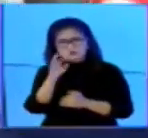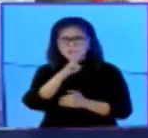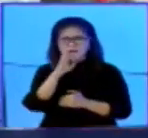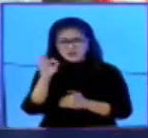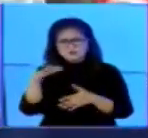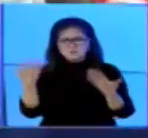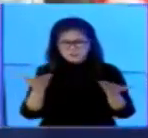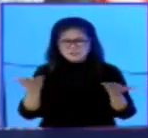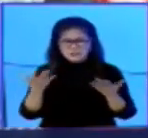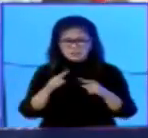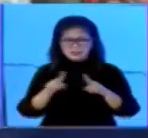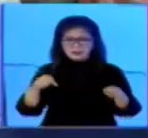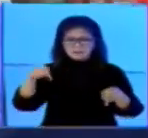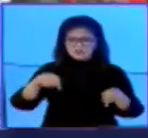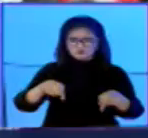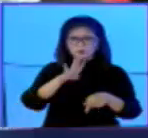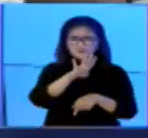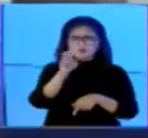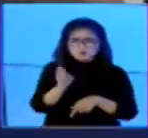misalnya 4 juta,